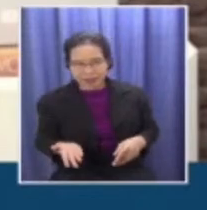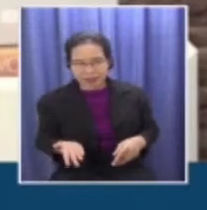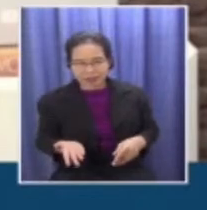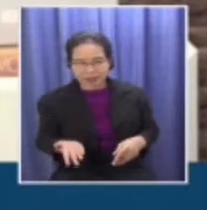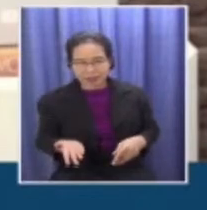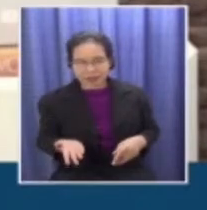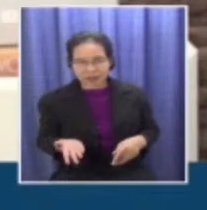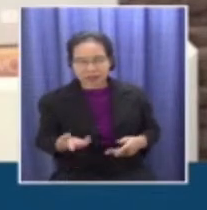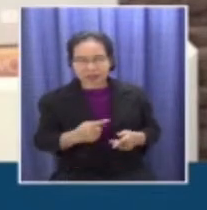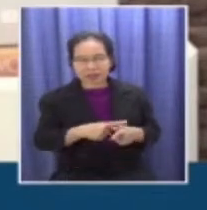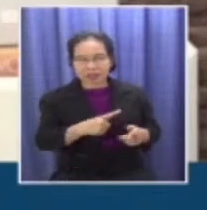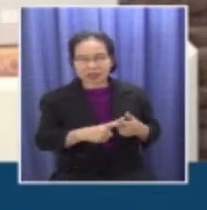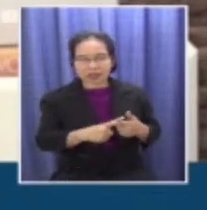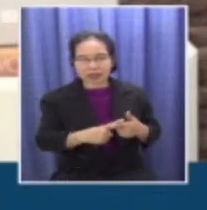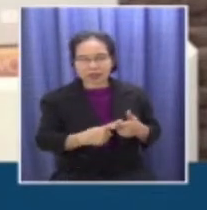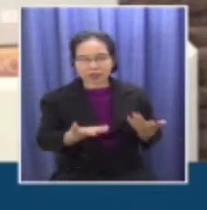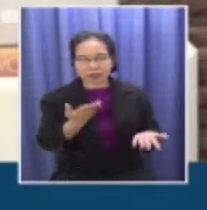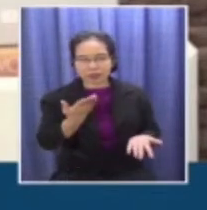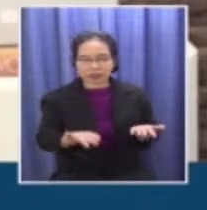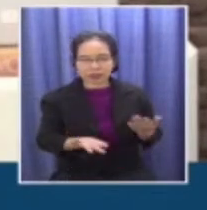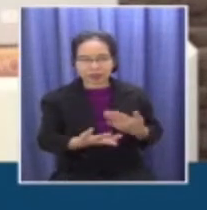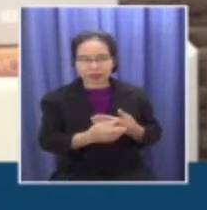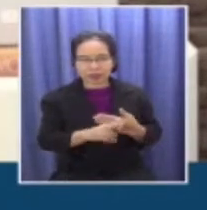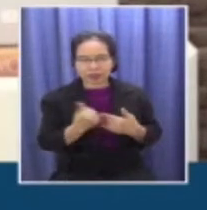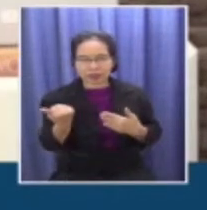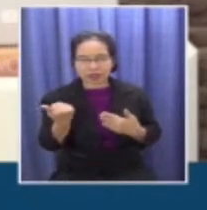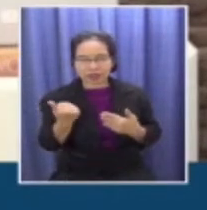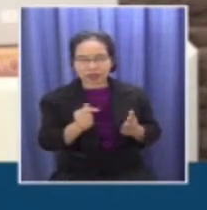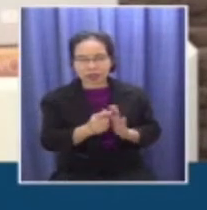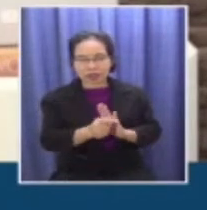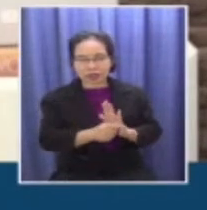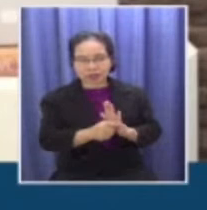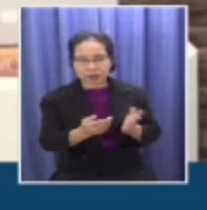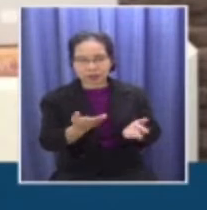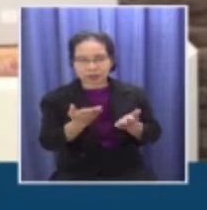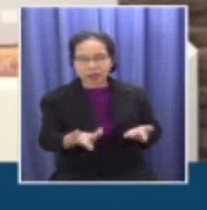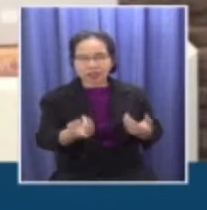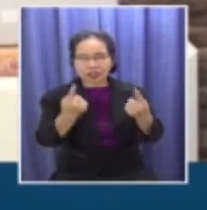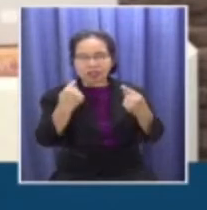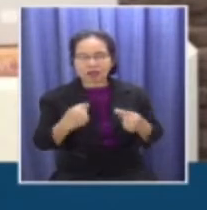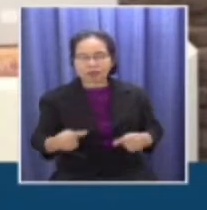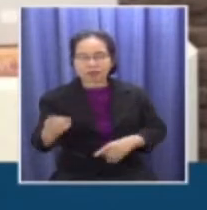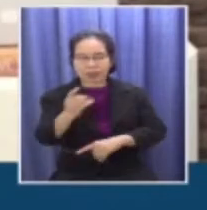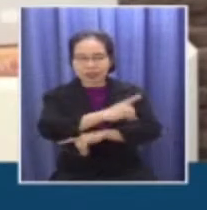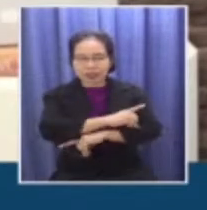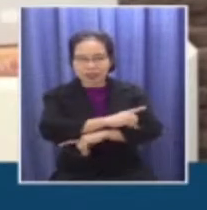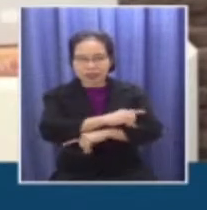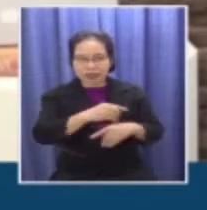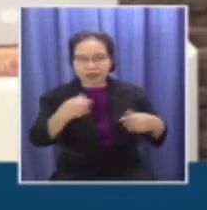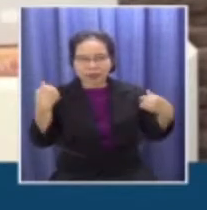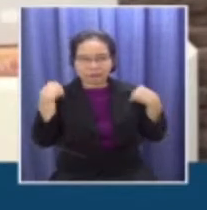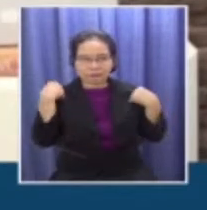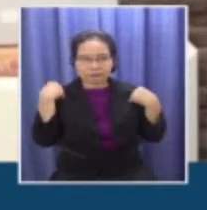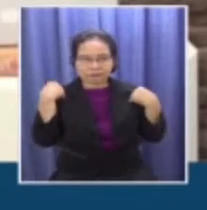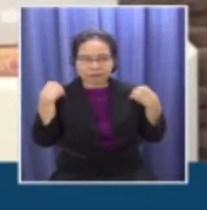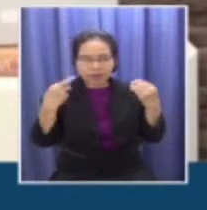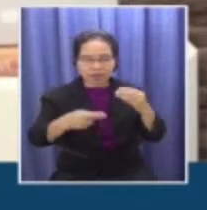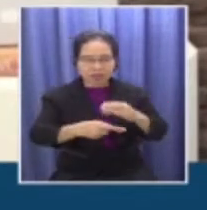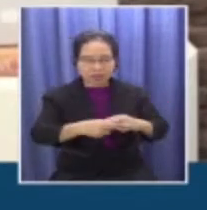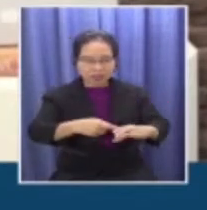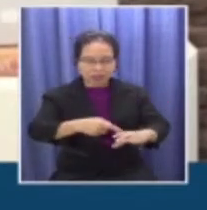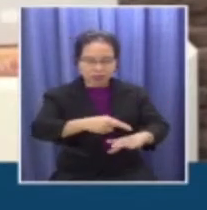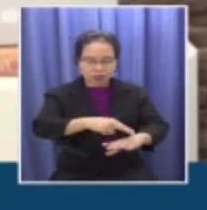mewu bewu ɛnyɛ sɛ mebɔ mpa yɛ sɛ wo bewu na mom ɛyɛ Onyankopɔn ne pɛ nipa